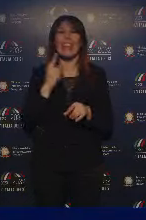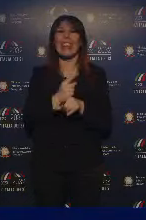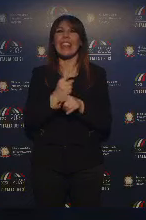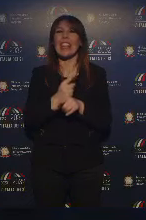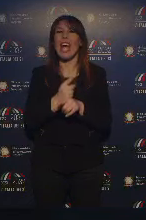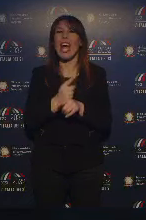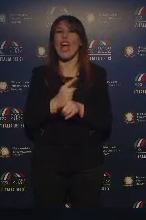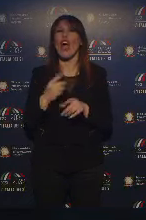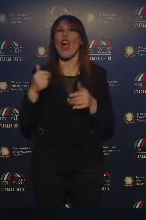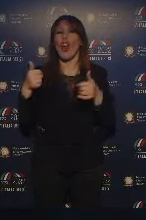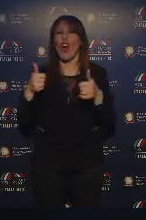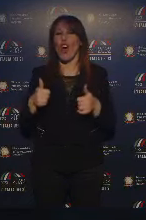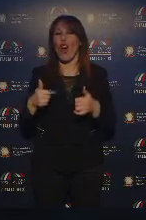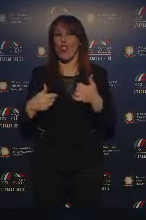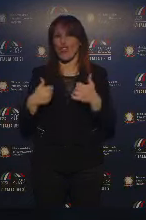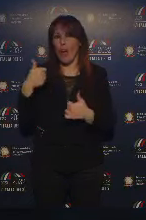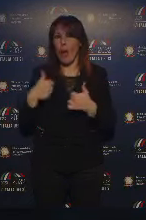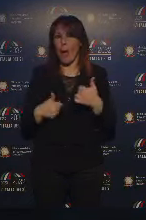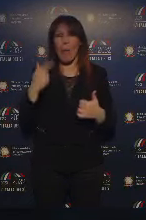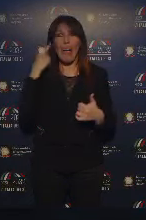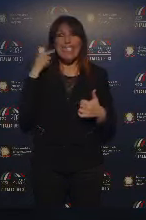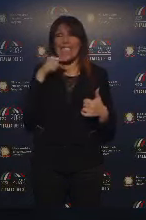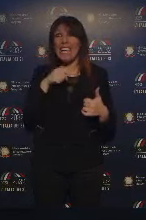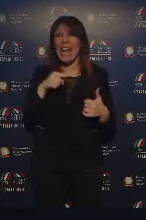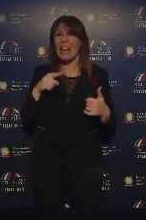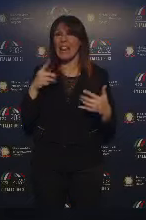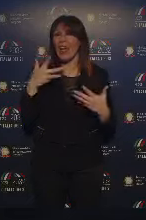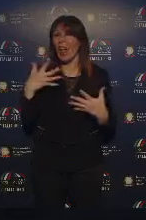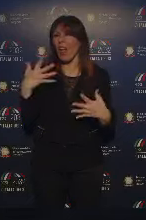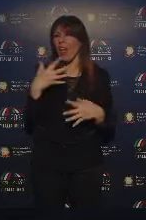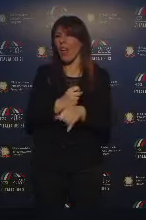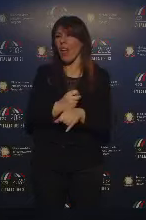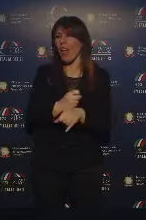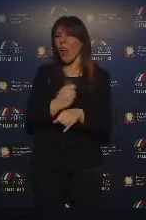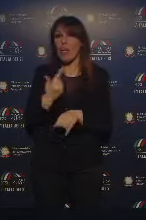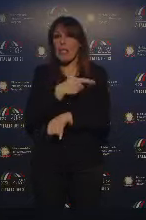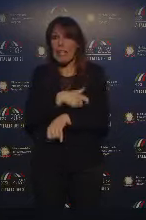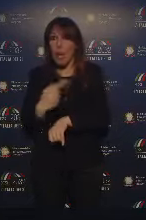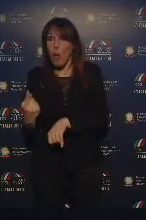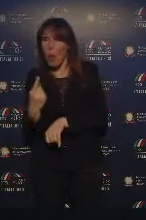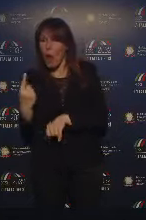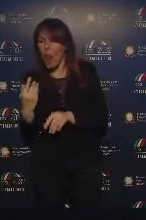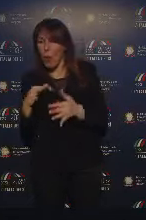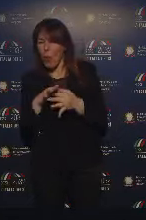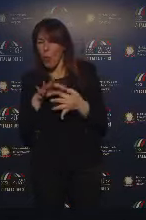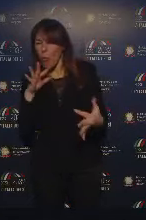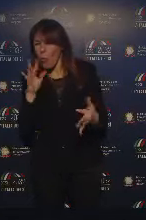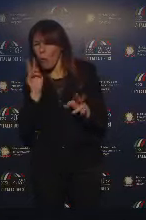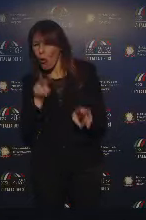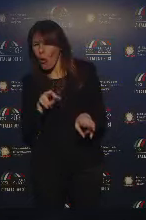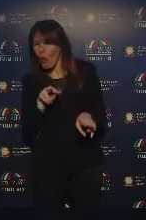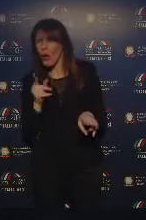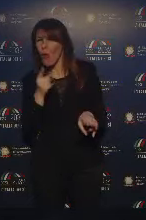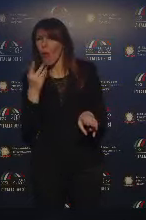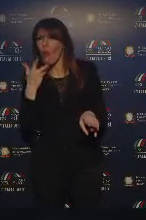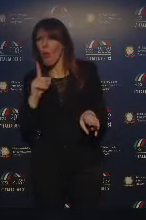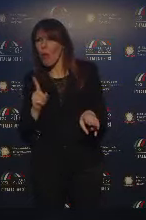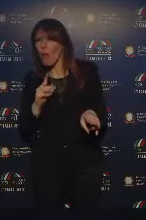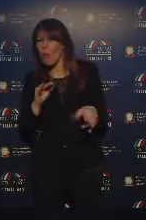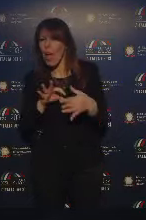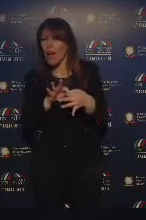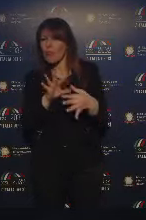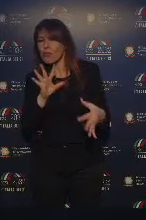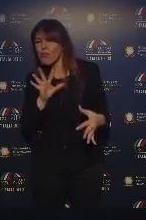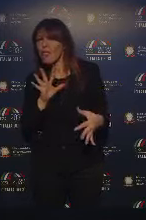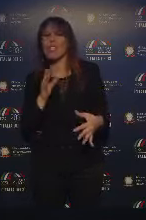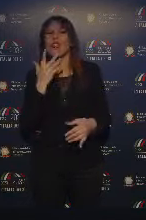spegne è controllato da da qualche sindacato il monitor quindi il codice degli appalti a qualcuno non piaceva e quindi ha detto io questo non